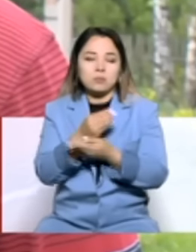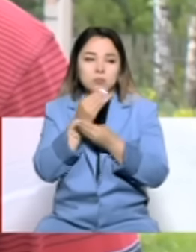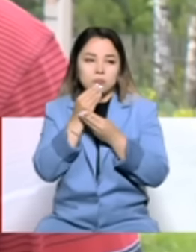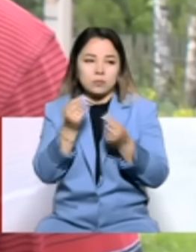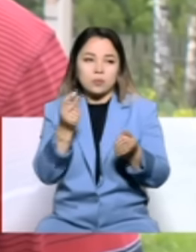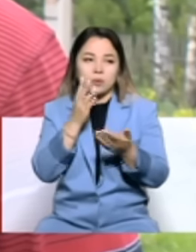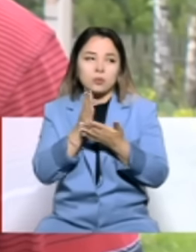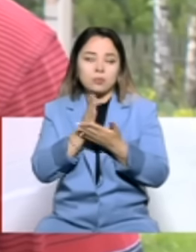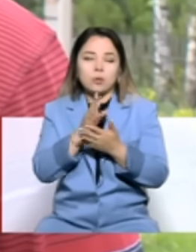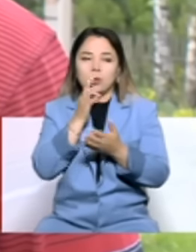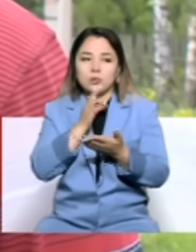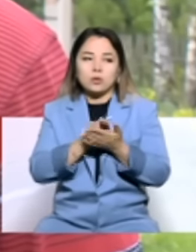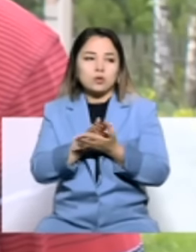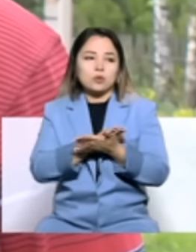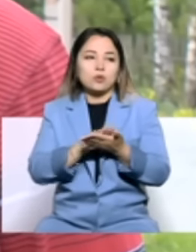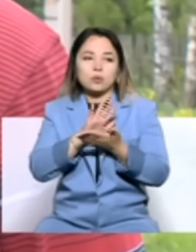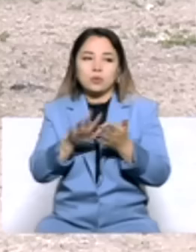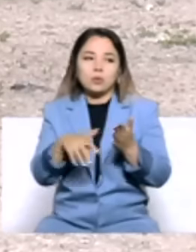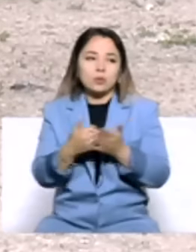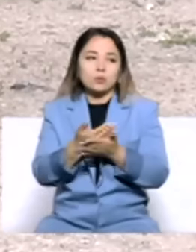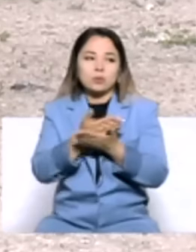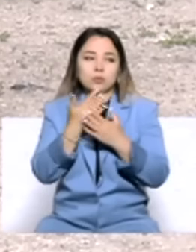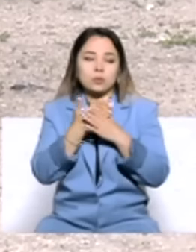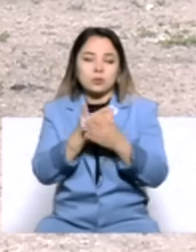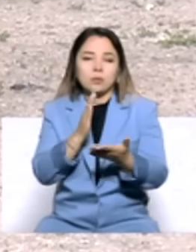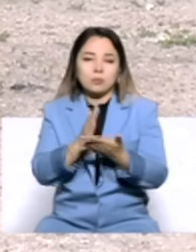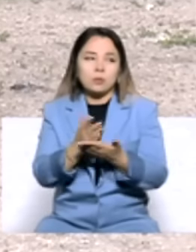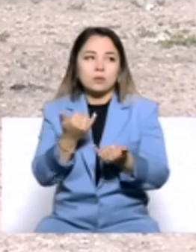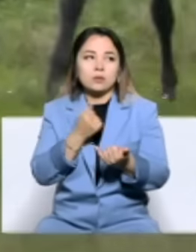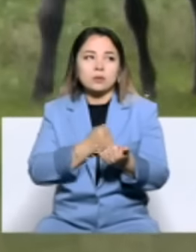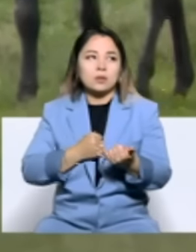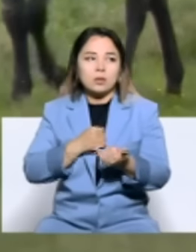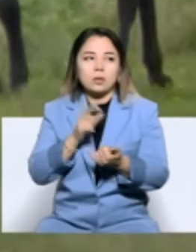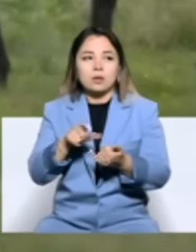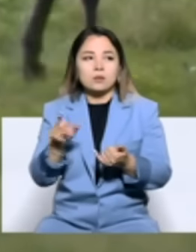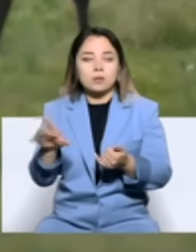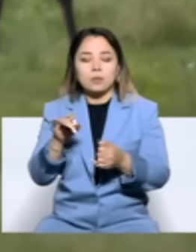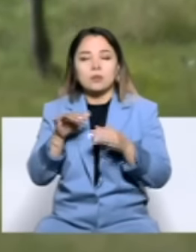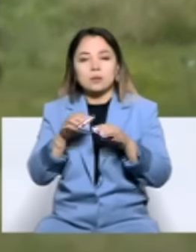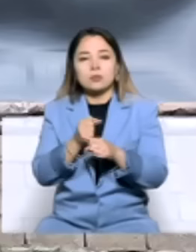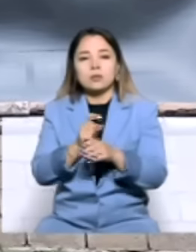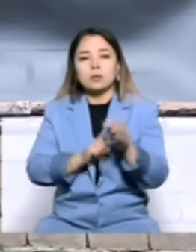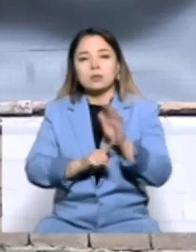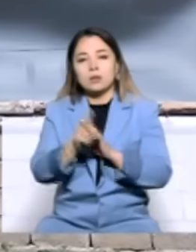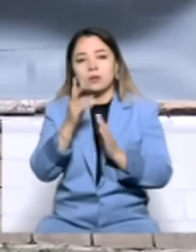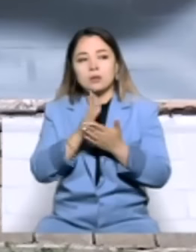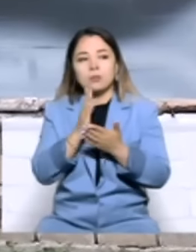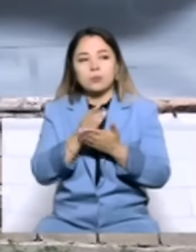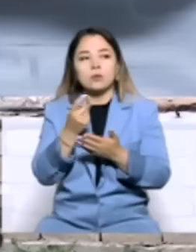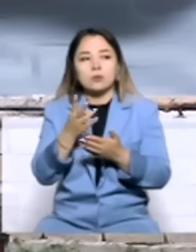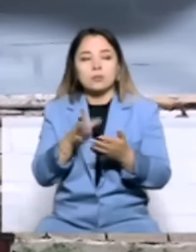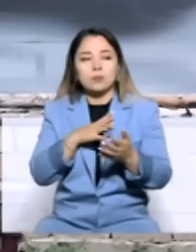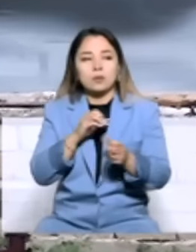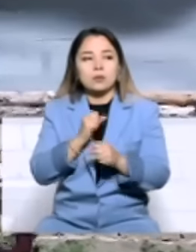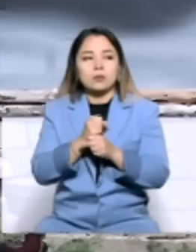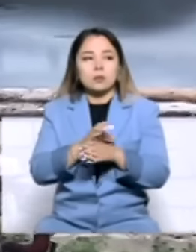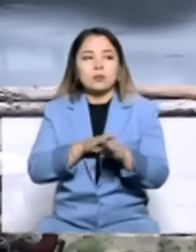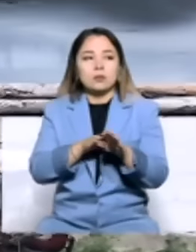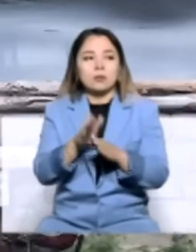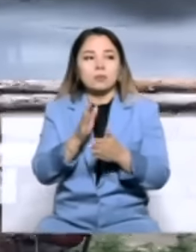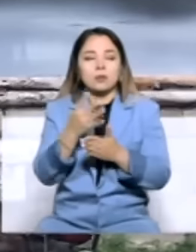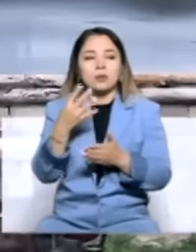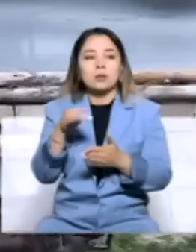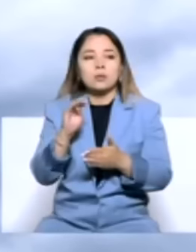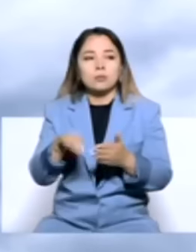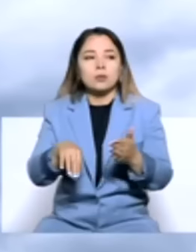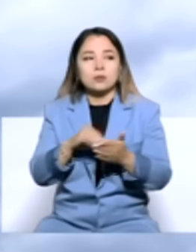boladı. Mine jok, soddan beri derek jok. Әбден қапа болған жұрт өзінше әрекет етуге көшкен. Мына қаншаға қойдыңыз камераны сонда? 40